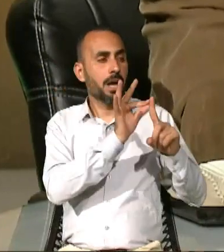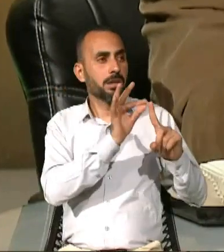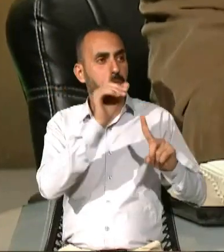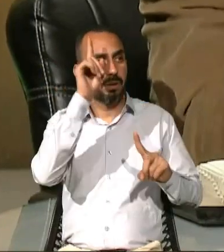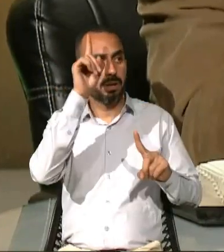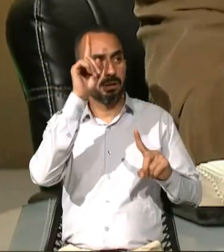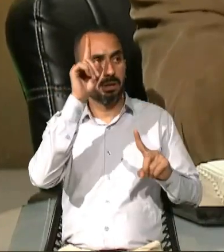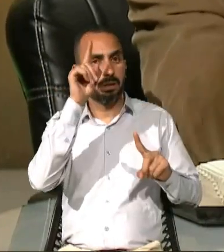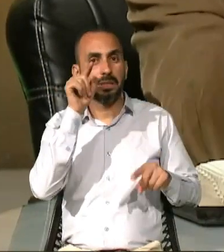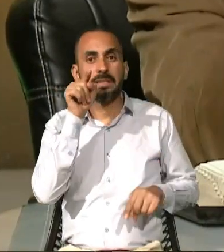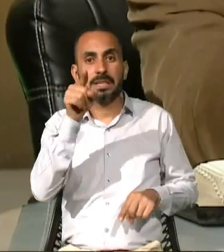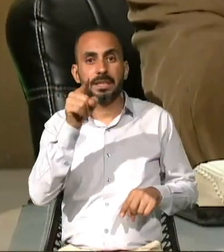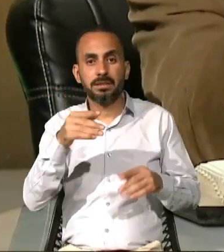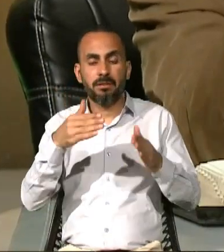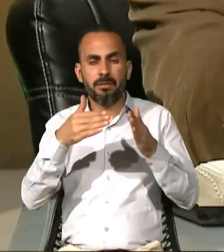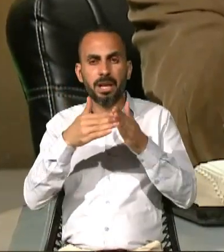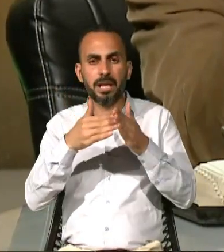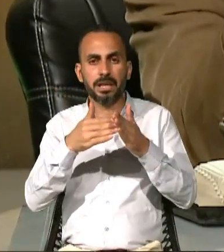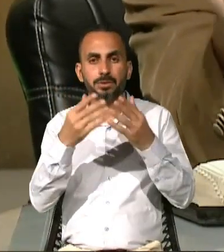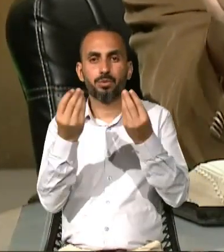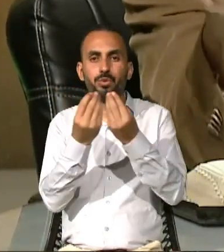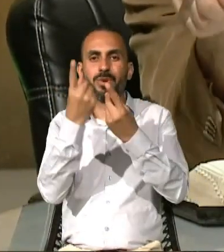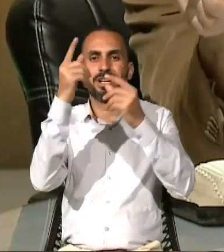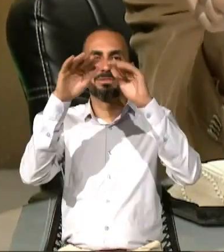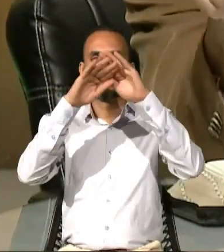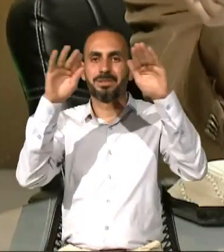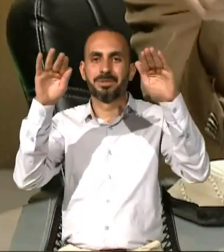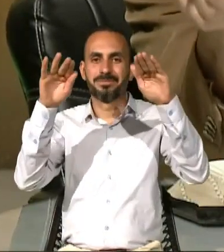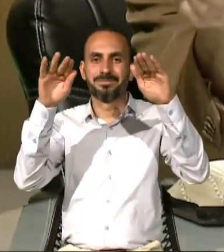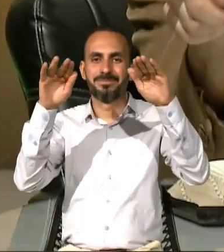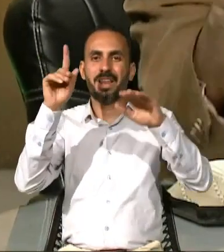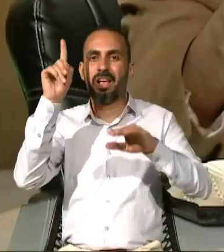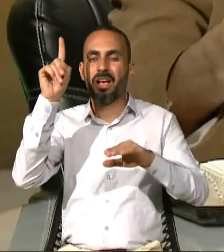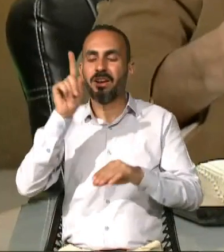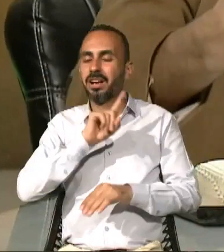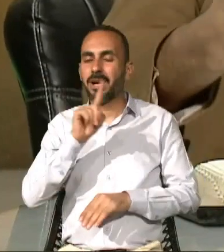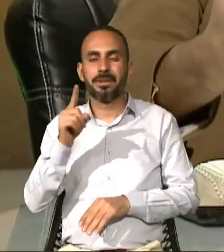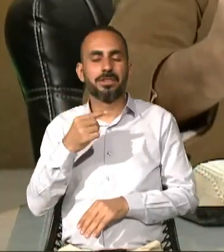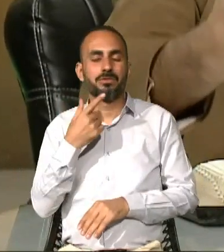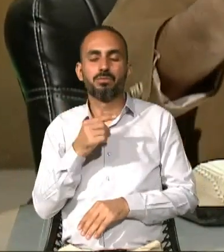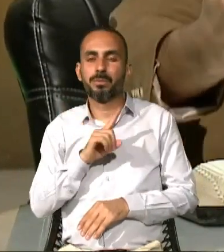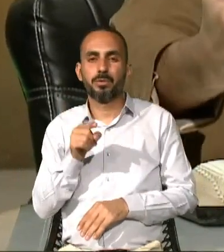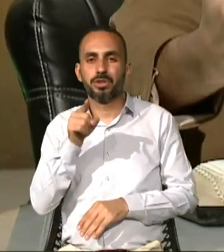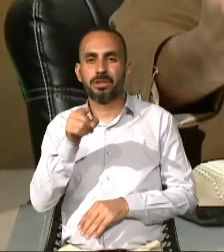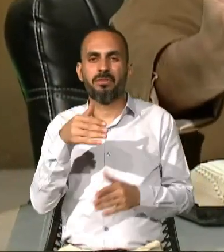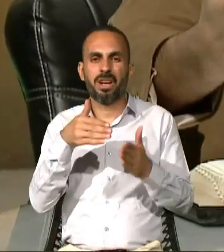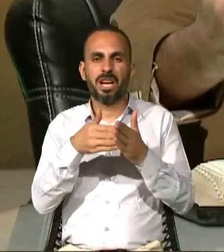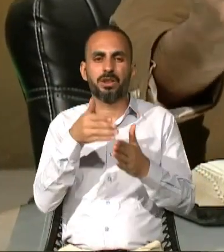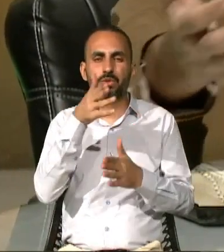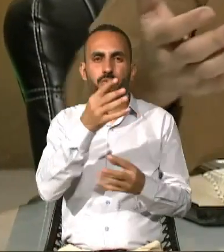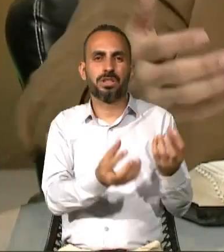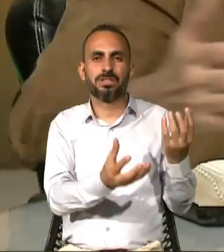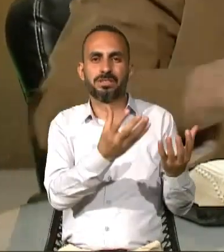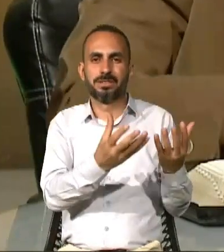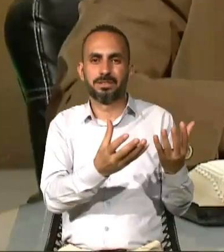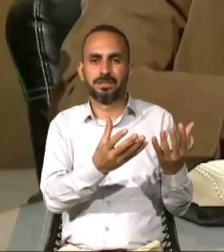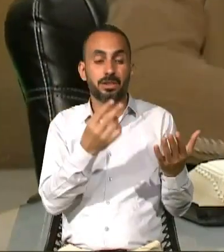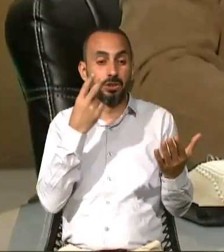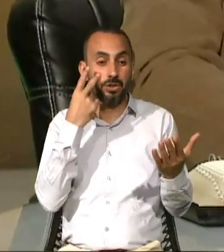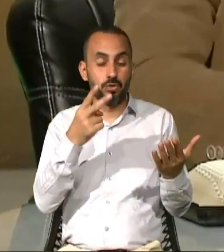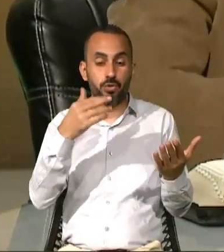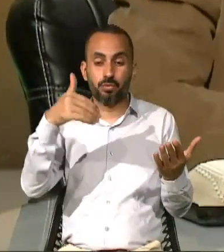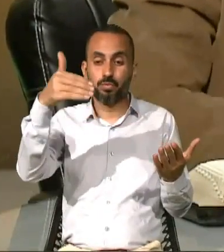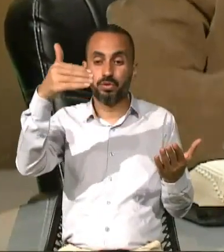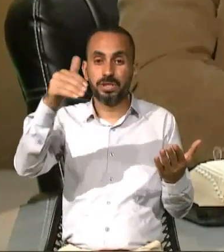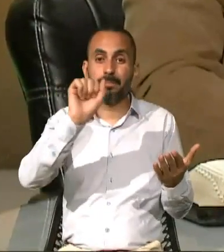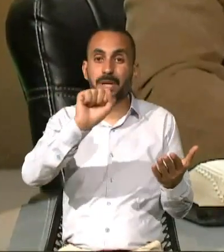الجحيم الأبدي للإنسان، لكن خلق الجحيم الأبدي لإبليس وملائكته. من فضلك اطلع على مستقبلك الرائع اللي الرب خلقه ليك